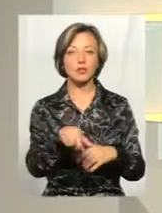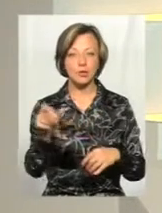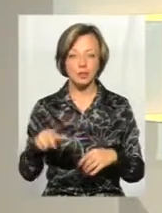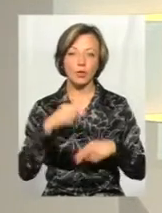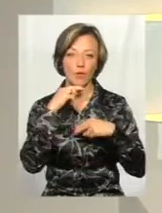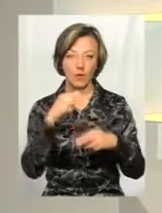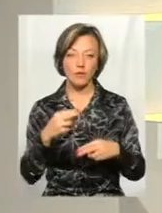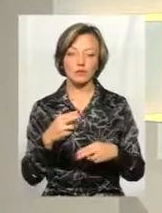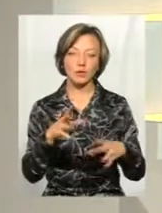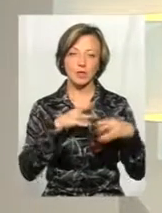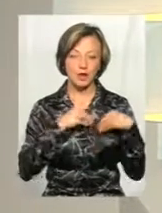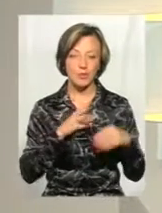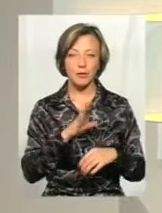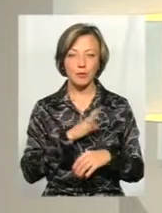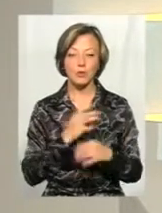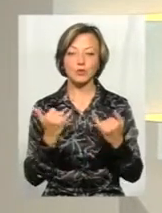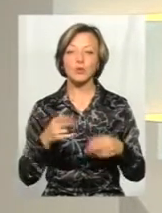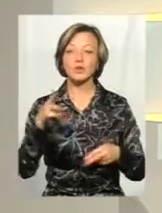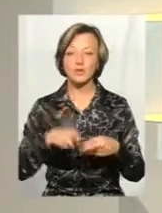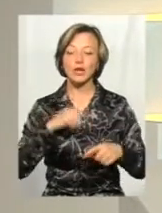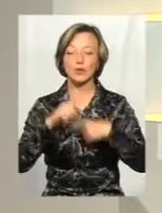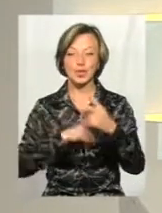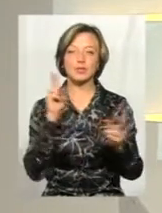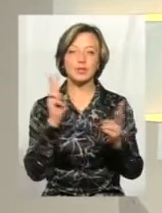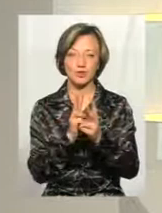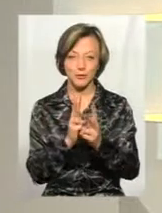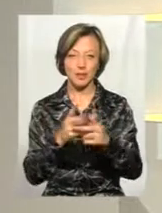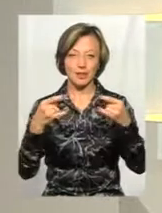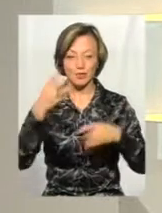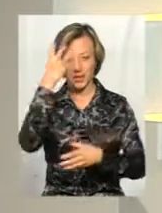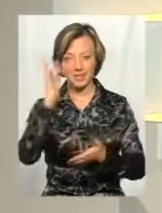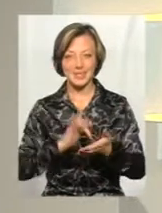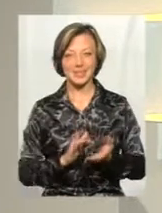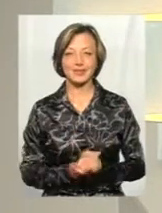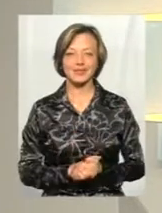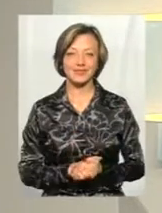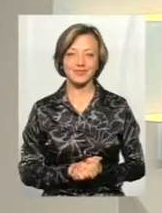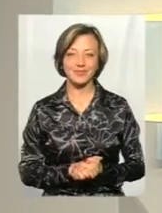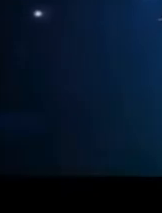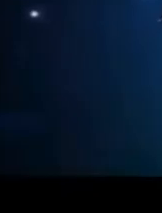телеглядачам за увагу, за те, що були сьогодні з нами. На сьогодні все. До наступних зустрічей на каналі «Поділля Центр».